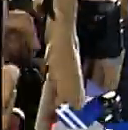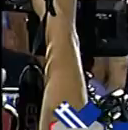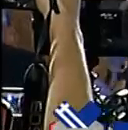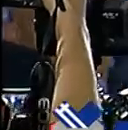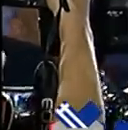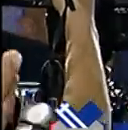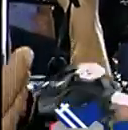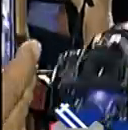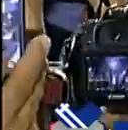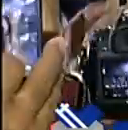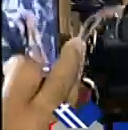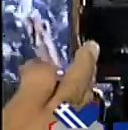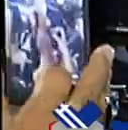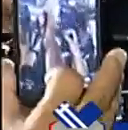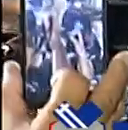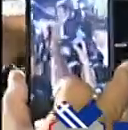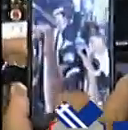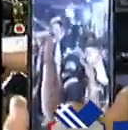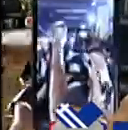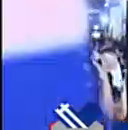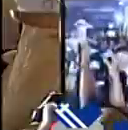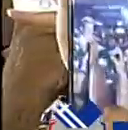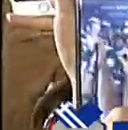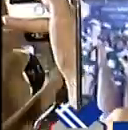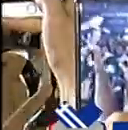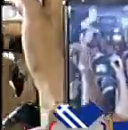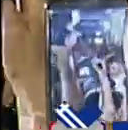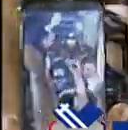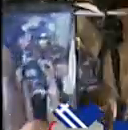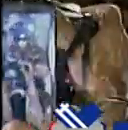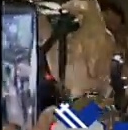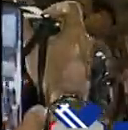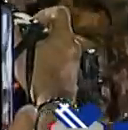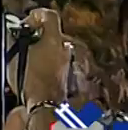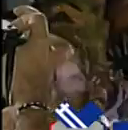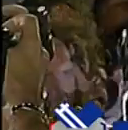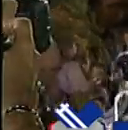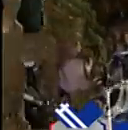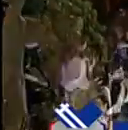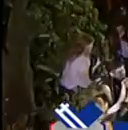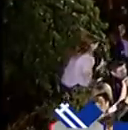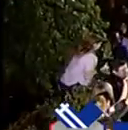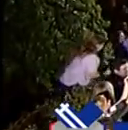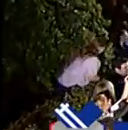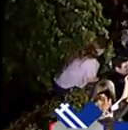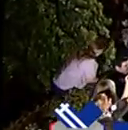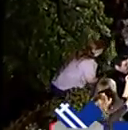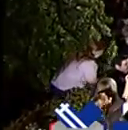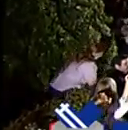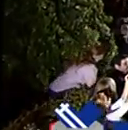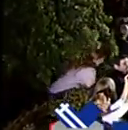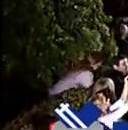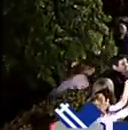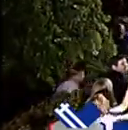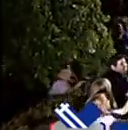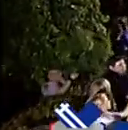Αυτό ήταν λοιπόν το μήνυμα που απίφθινε ο νέος Πρωθυπουργός, ο πρόεδρος της Νέας Δημοκρατίας, Κυριάκος Μητσοτάκης, απευθυνόμενος